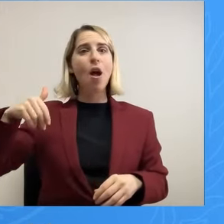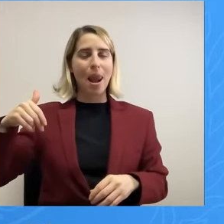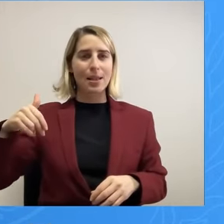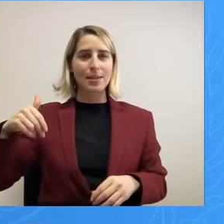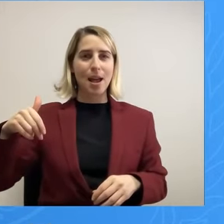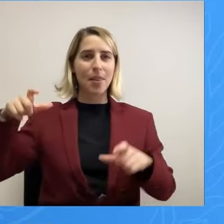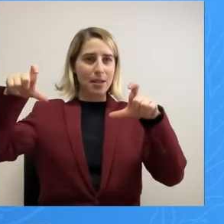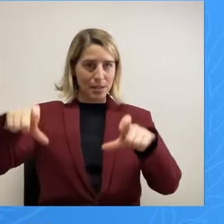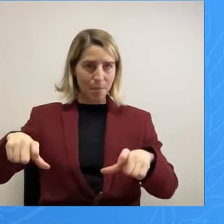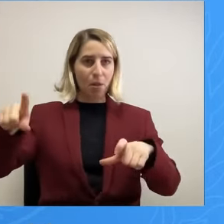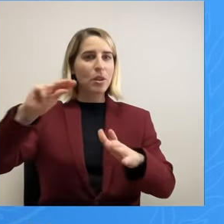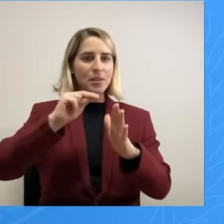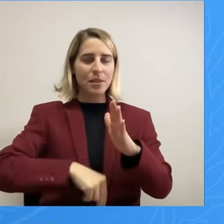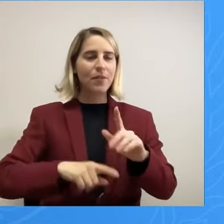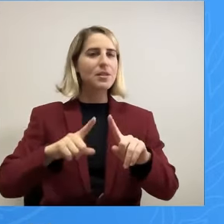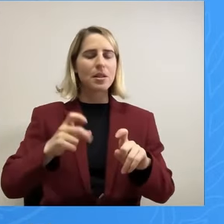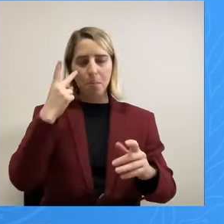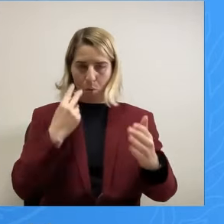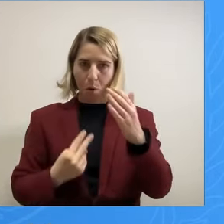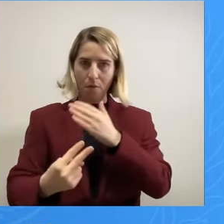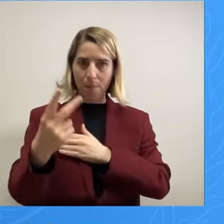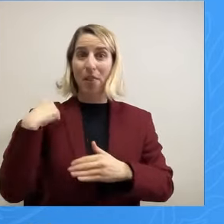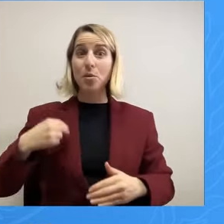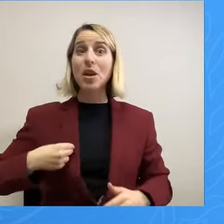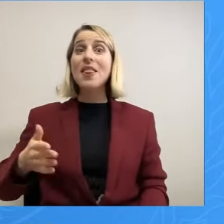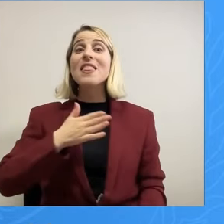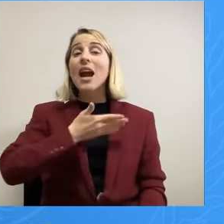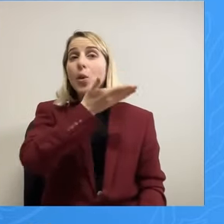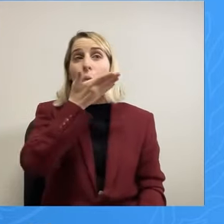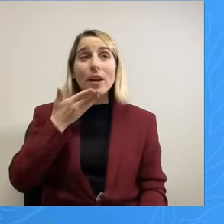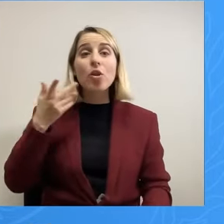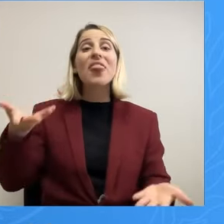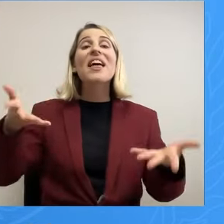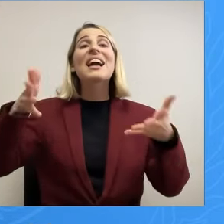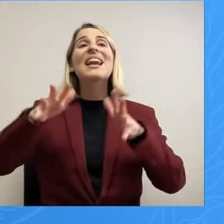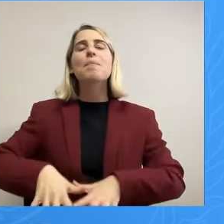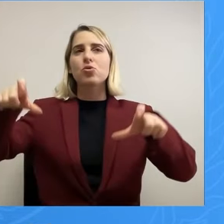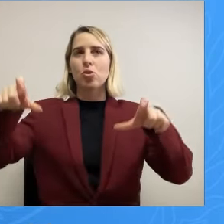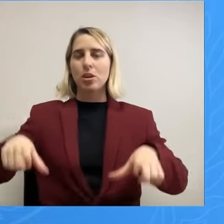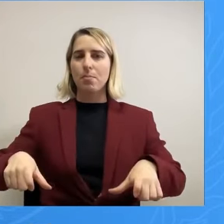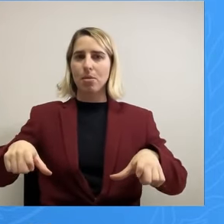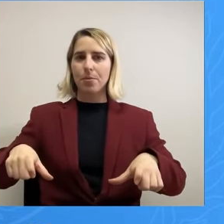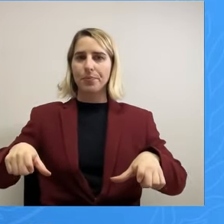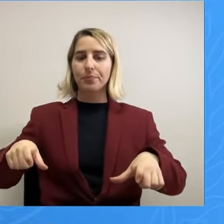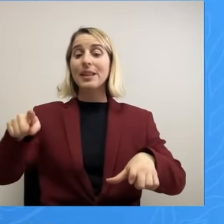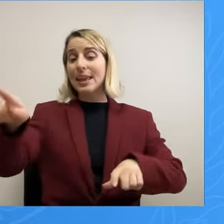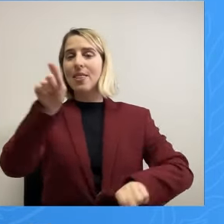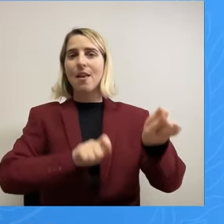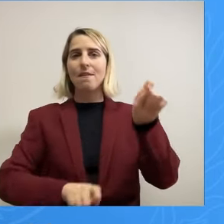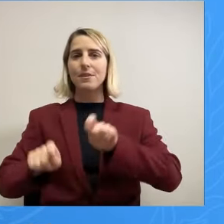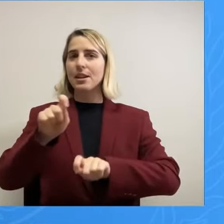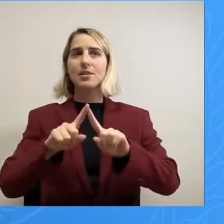που έχετε υπογράψει, προβλέπει ότι ο Δήμος με δικά του λεφτά θα γκρεμίσει το γήπεδο και θα φτιάξει εκεί